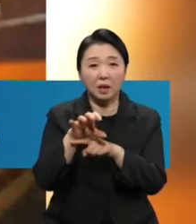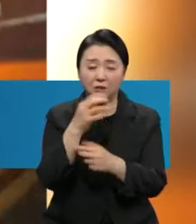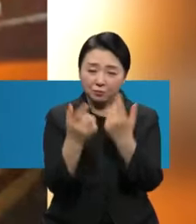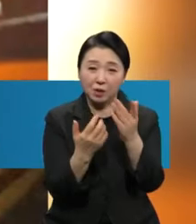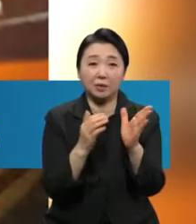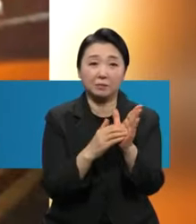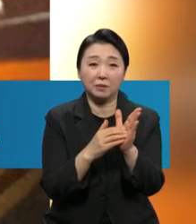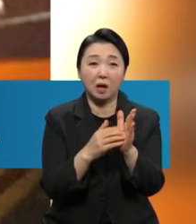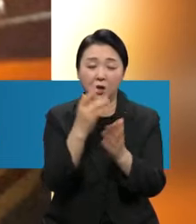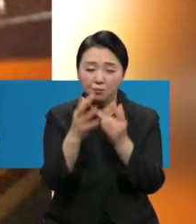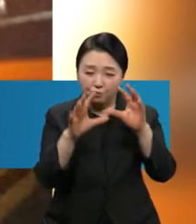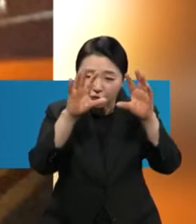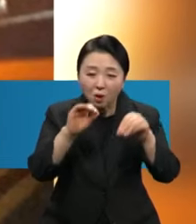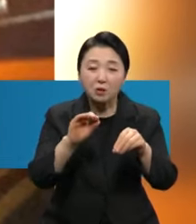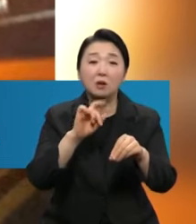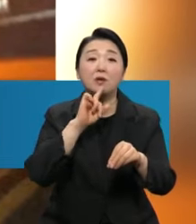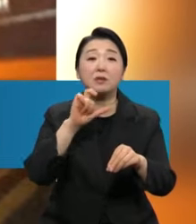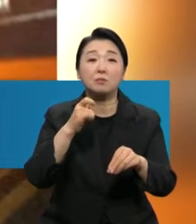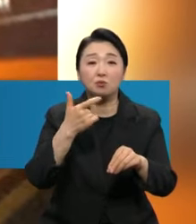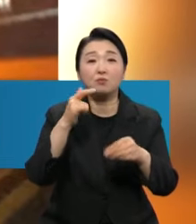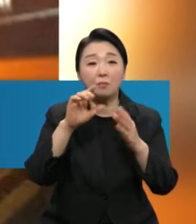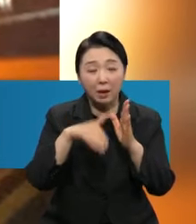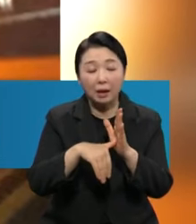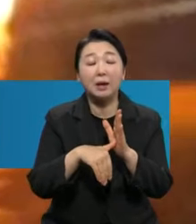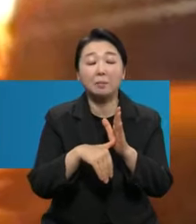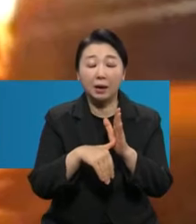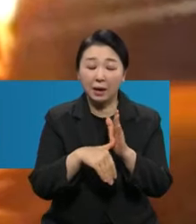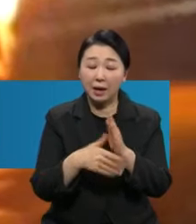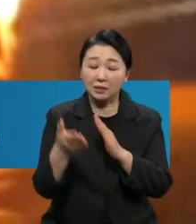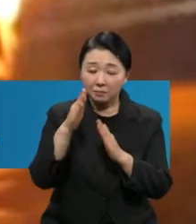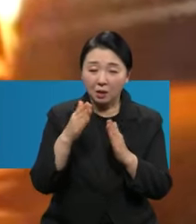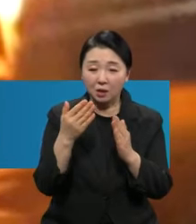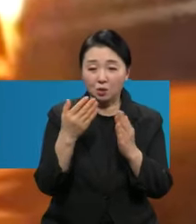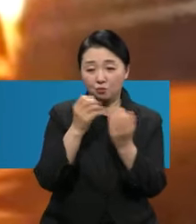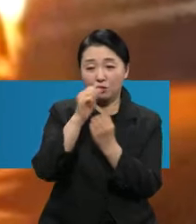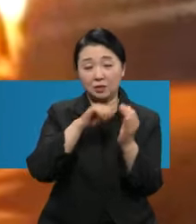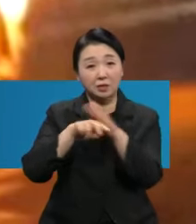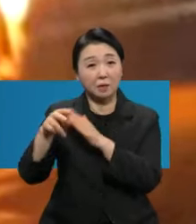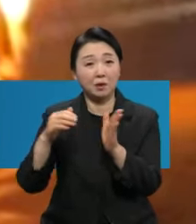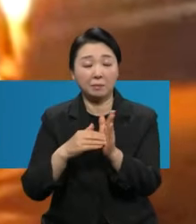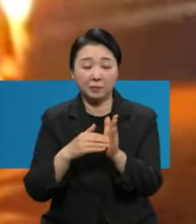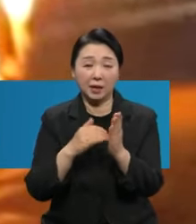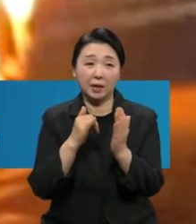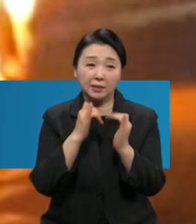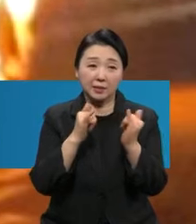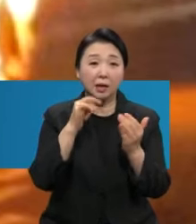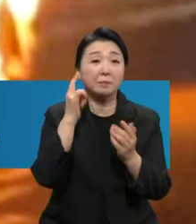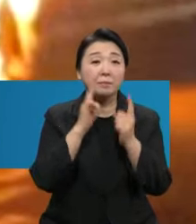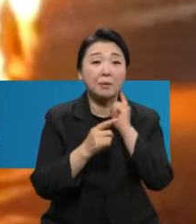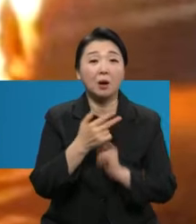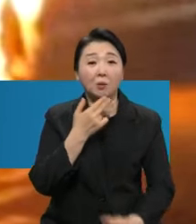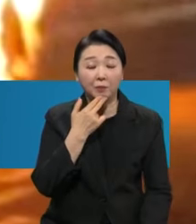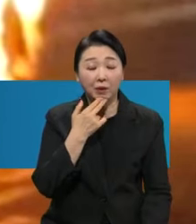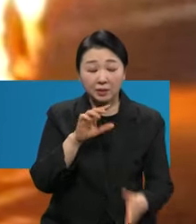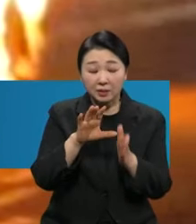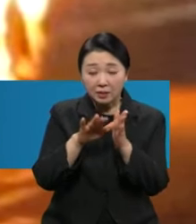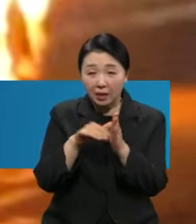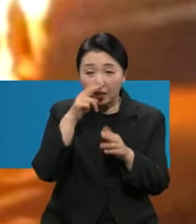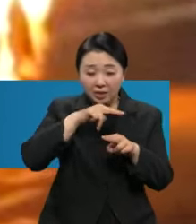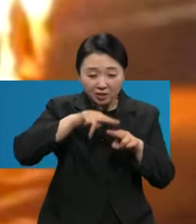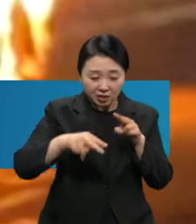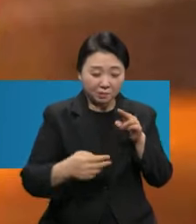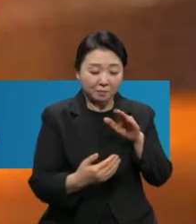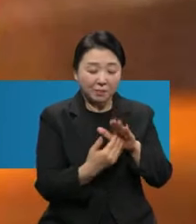만에 꺼졌고 운전자도 대피하면서 인명 피해는 없었습니다 소방 당국은 사고 당시에 차량에 기름이 실려 있지 않아 더 큰